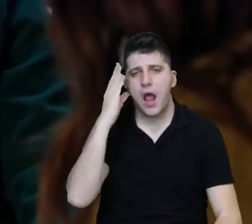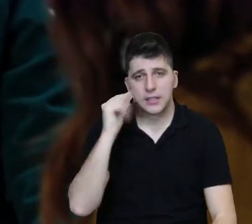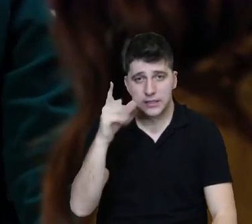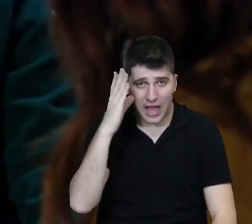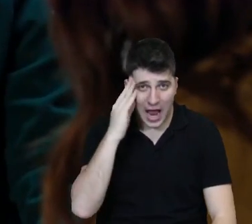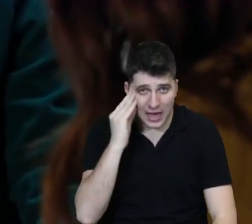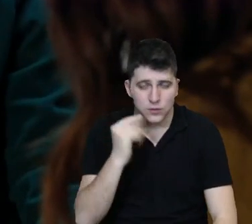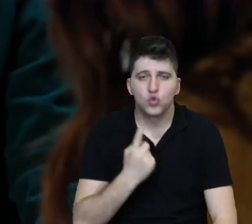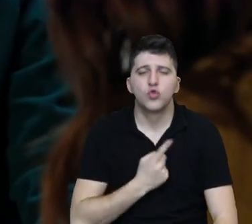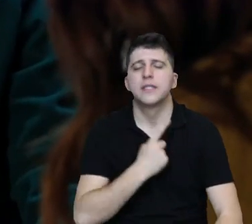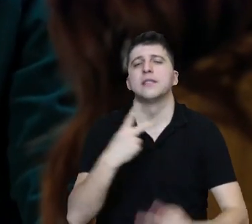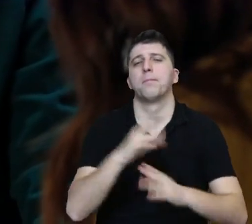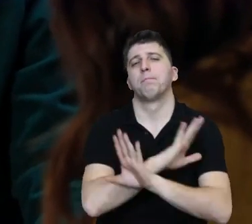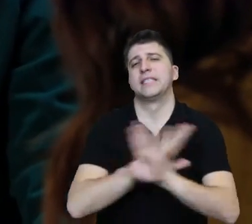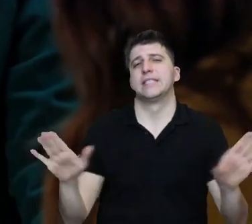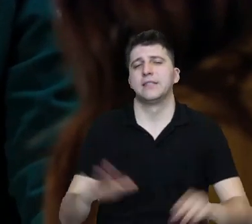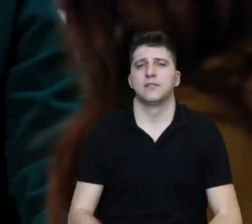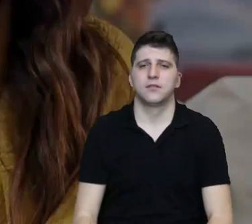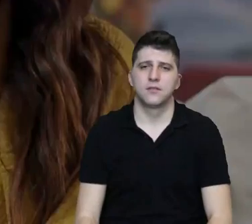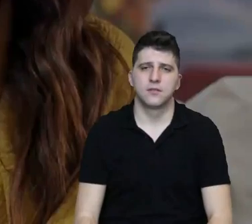ki ümidini kessin.